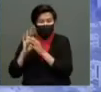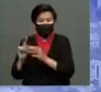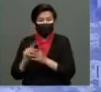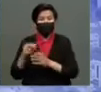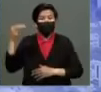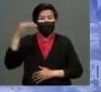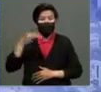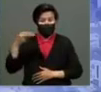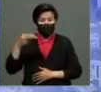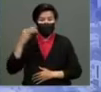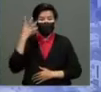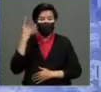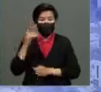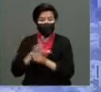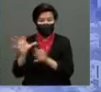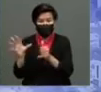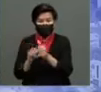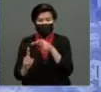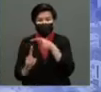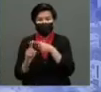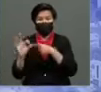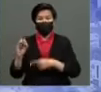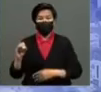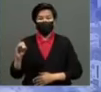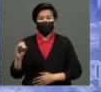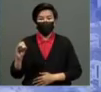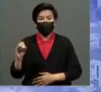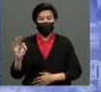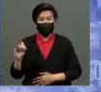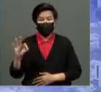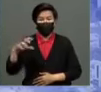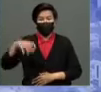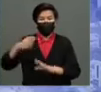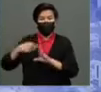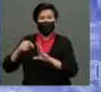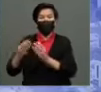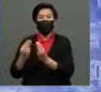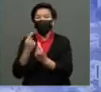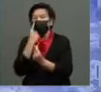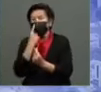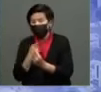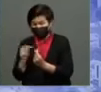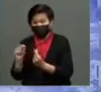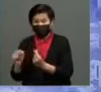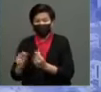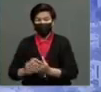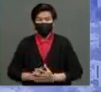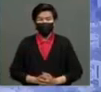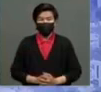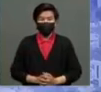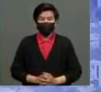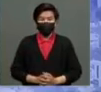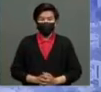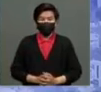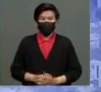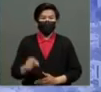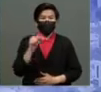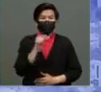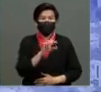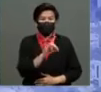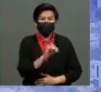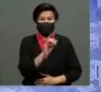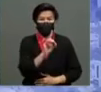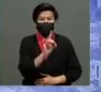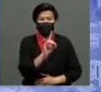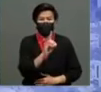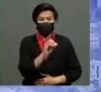างนี่เมื่อวานนี้เจอไป99ประธานโทษครับตลาดห้วยขวางที่ดินแดงนะครับแฟลตดินแดงแล้วอีกอันนึงก็คือ81เราไปเ